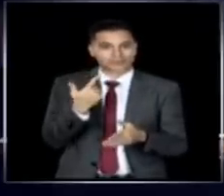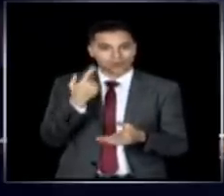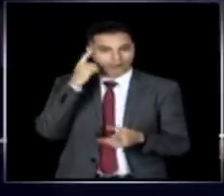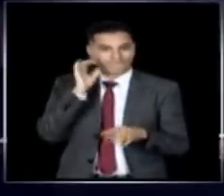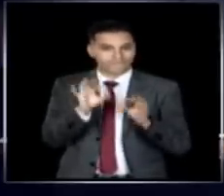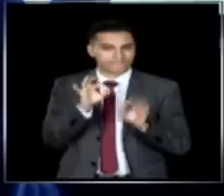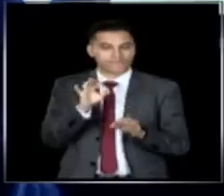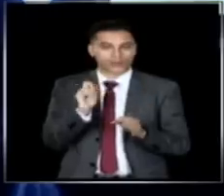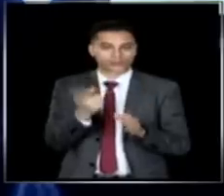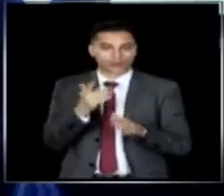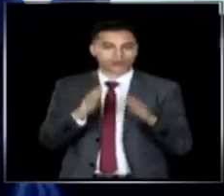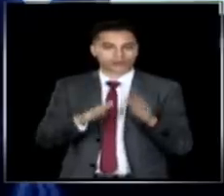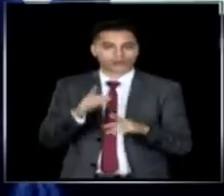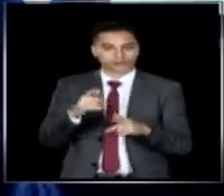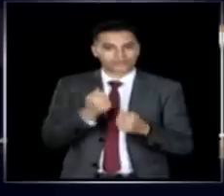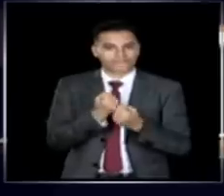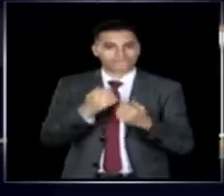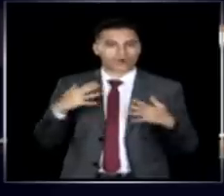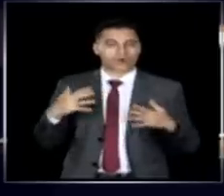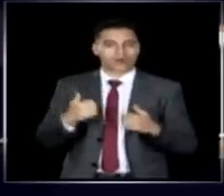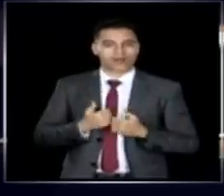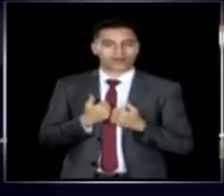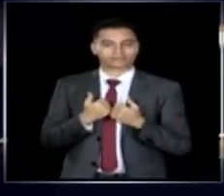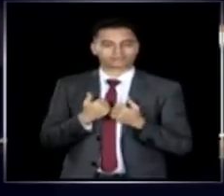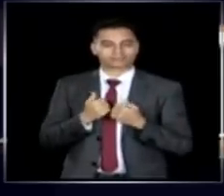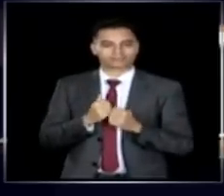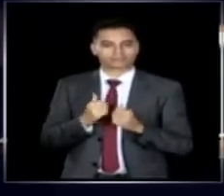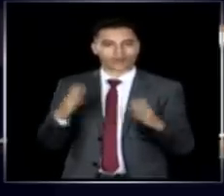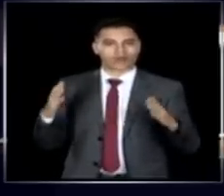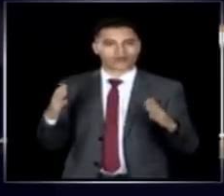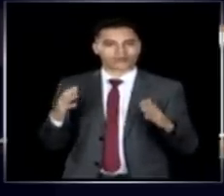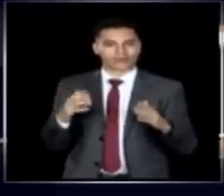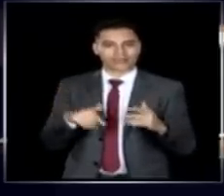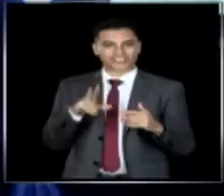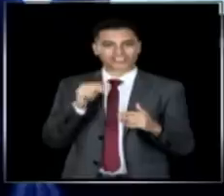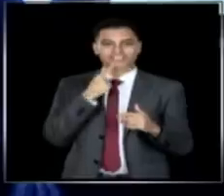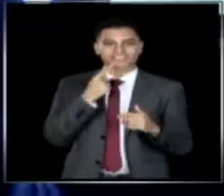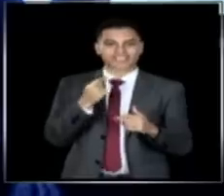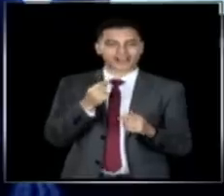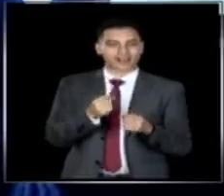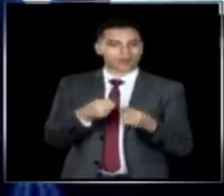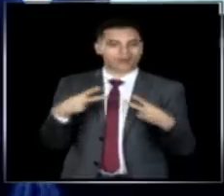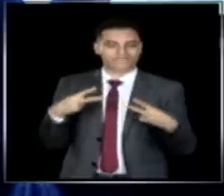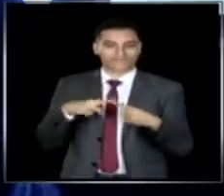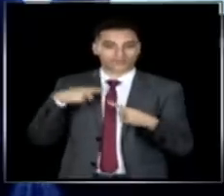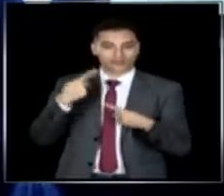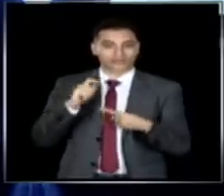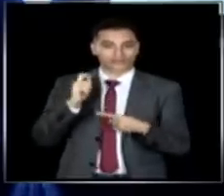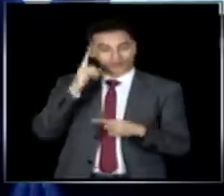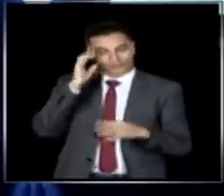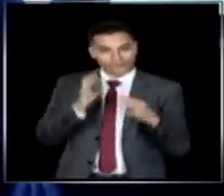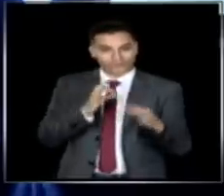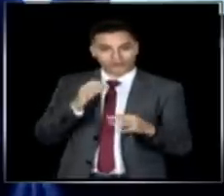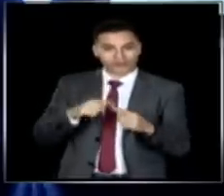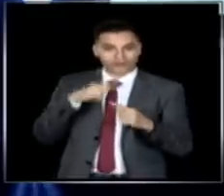تركيز وسرعة. أيوة نفك إيدينا بقى كده خلاص، العشرين ثانية راحوا، ولكن انتوا دخلتوا